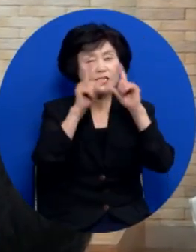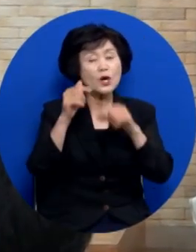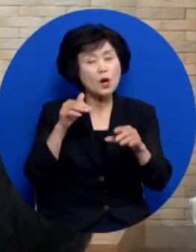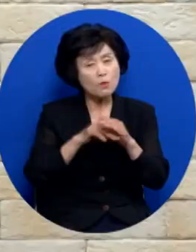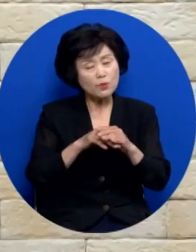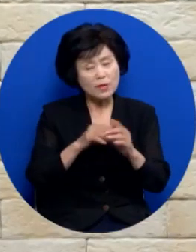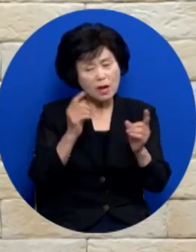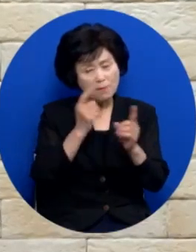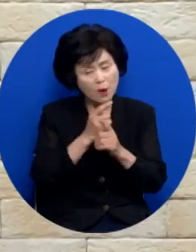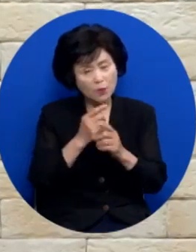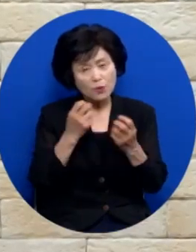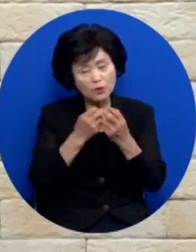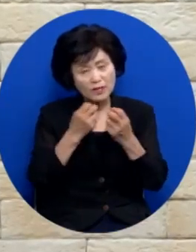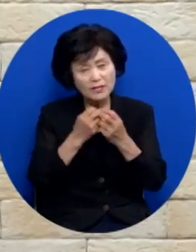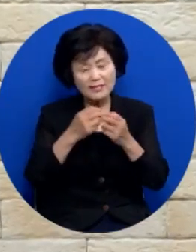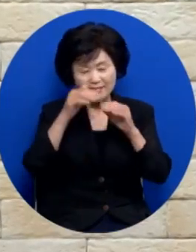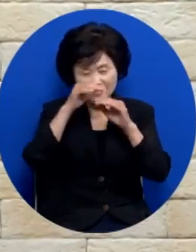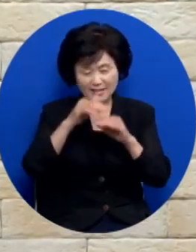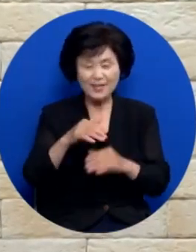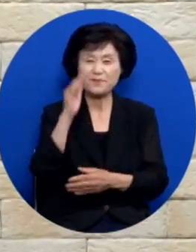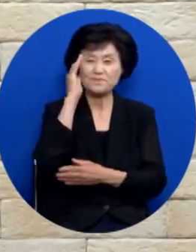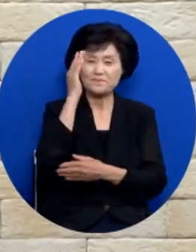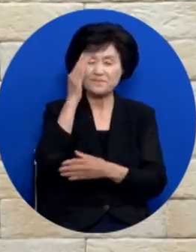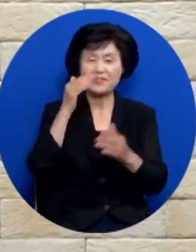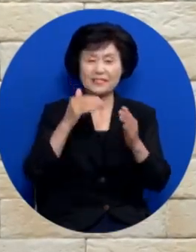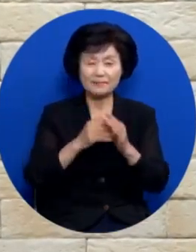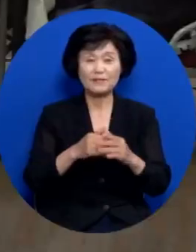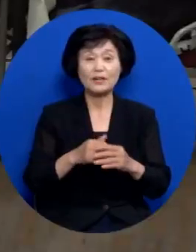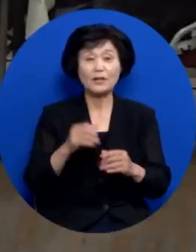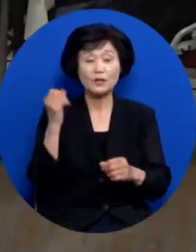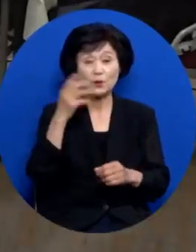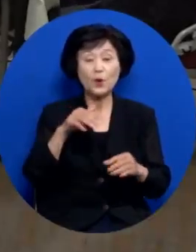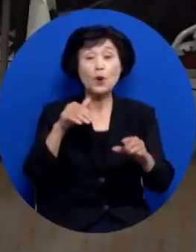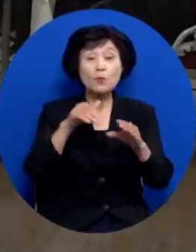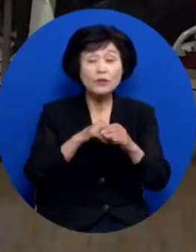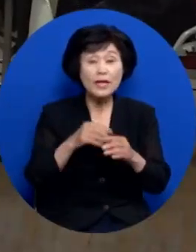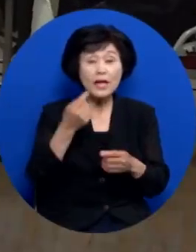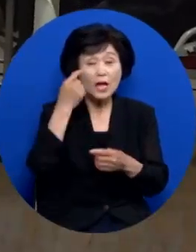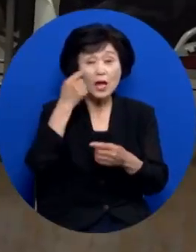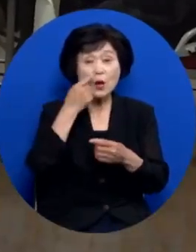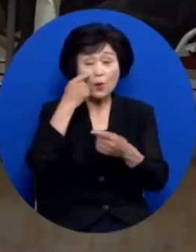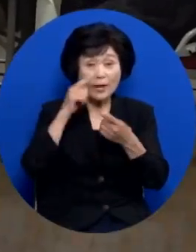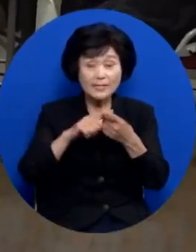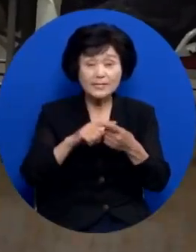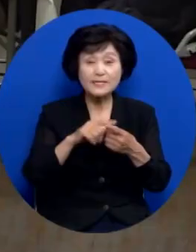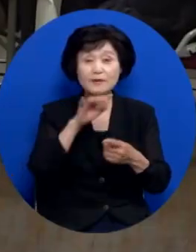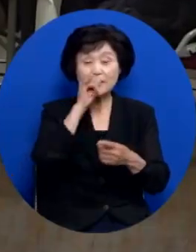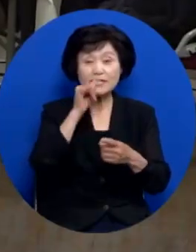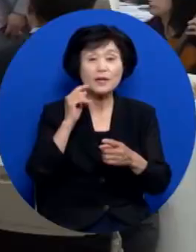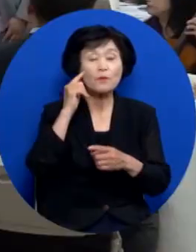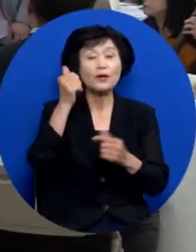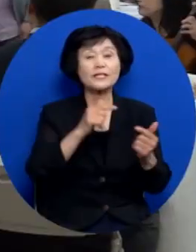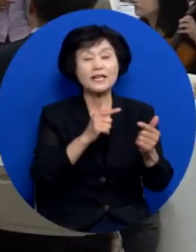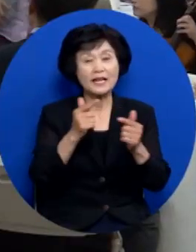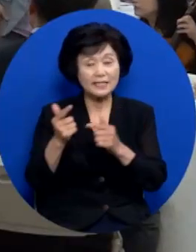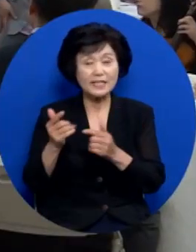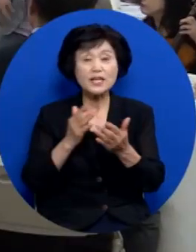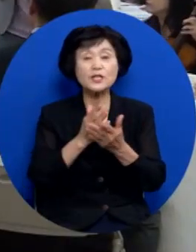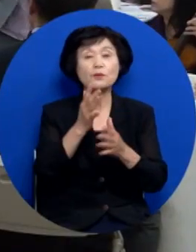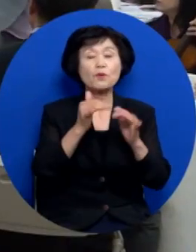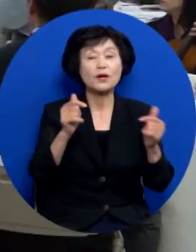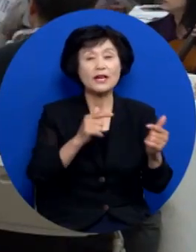나눴습니다 문화 목회 간담회 허브는 문화의 관심있는 목회자와 평신도들이 문화예술 전문가와